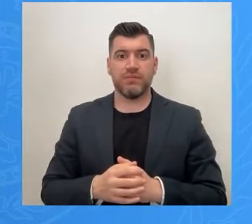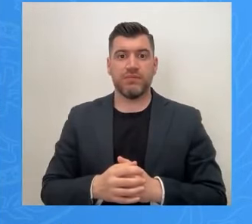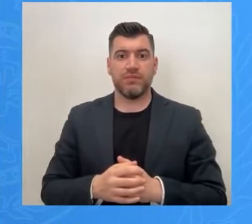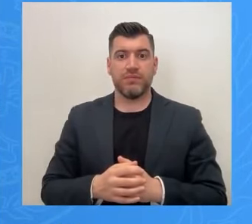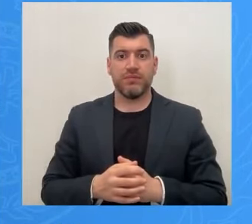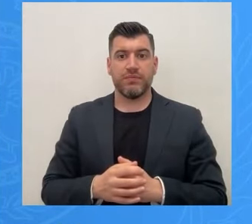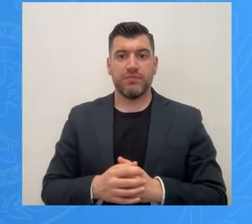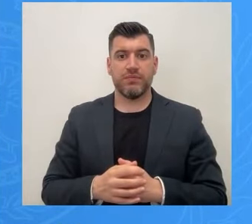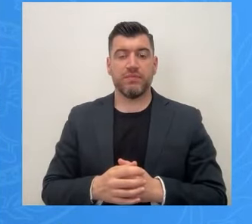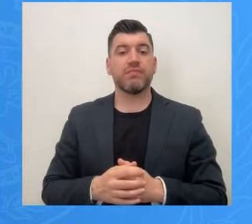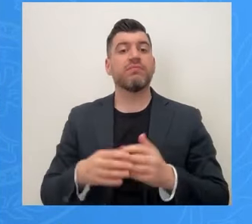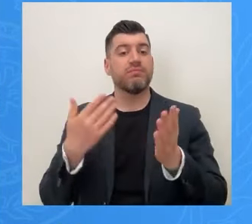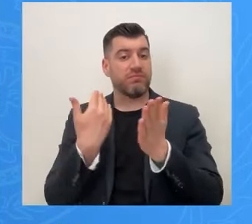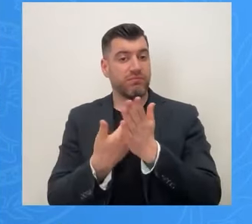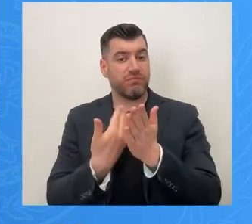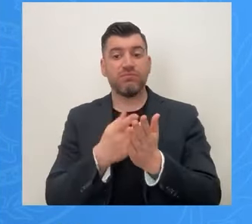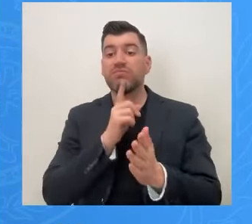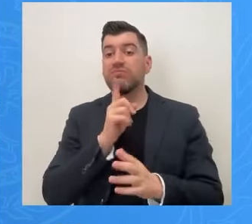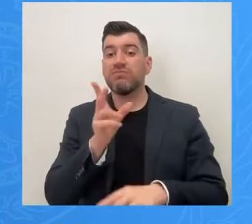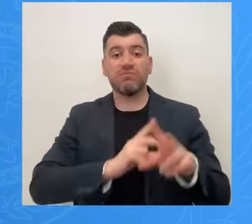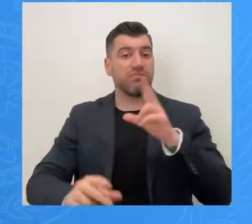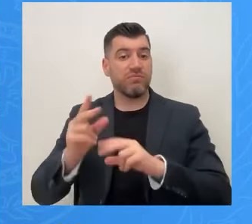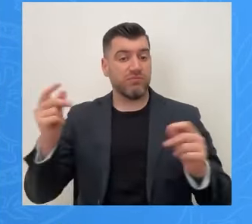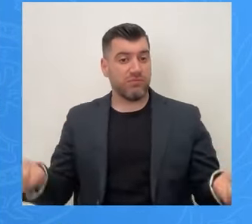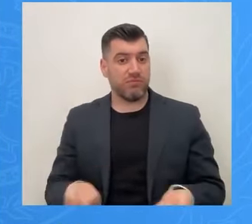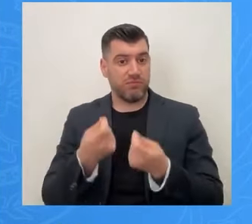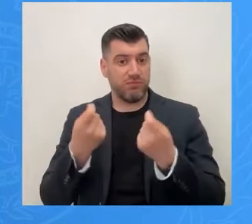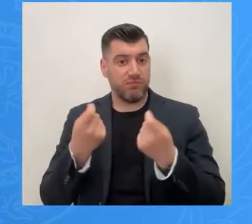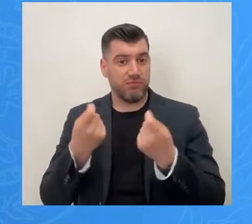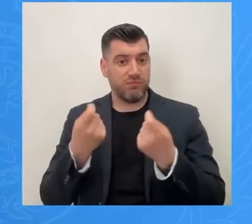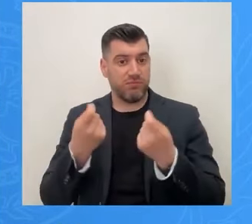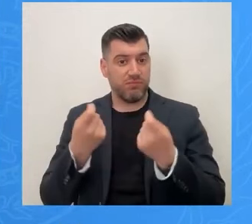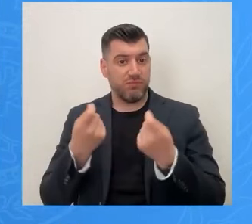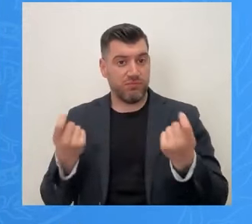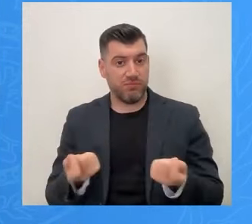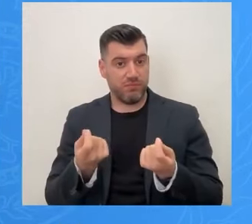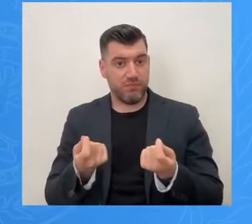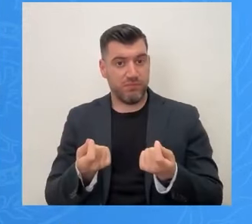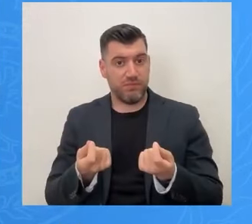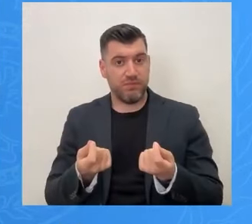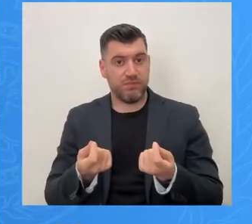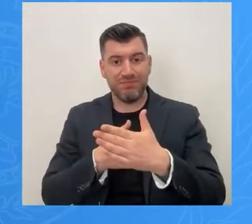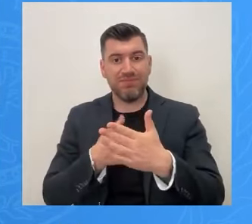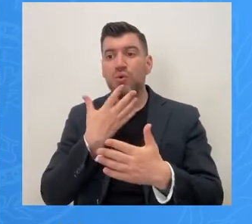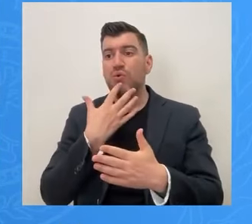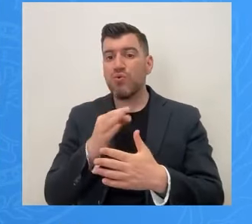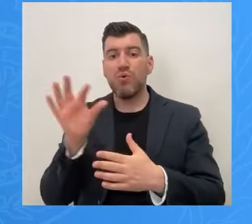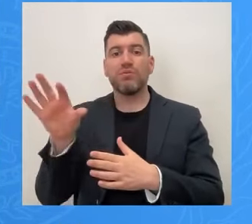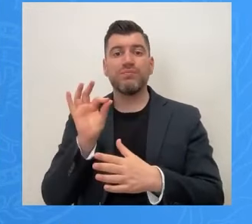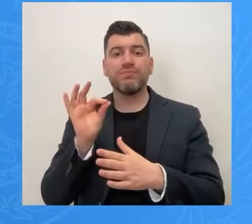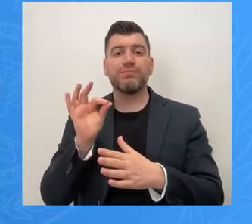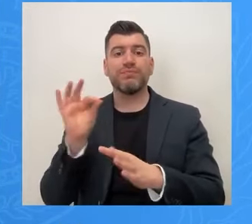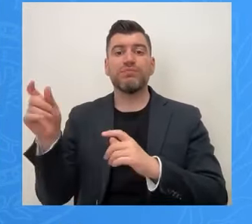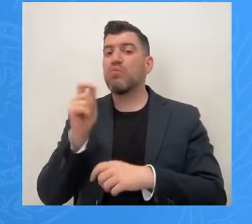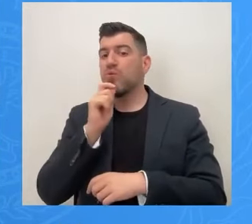επιβεβαιώνεται μάλλον σε αυτή τη συζήτηση που κάνουμε τώρα τα αδιέξοδα που δημιουργεί μια συγκεκριμένη πολιτική επιλογή όλο το προηγούμενο διάστημα